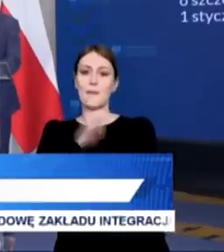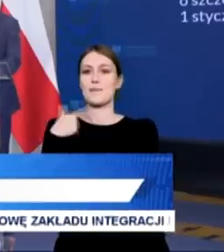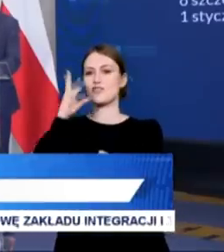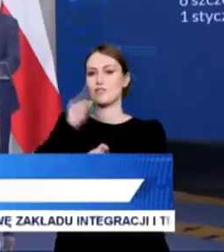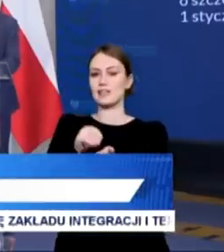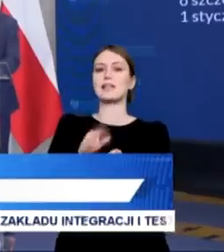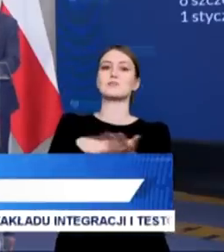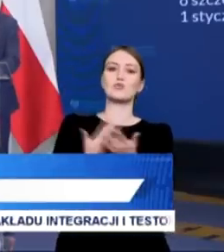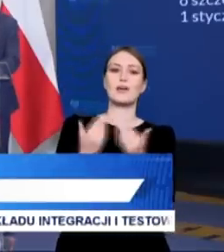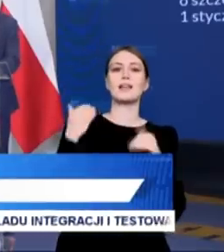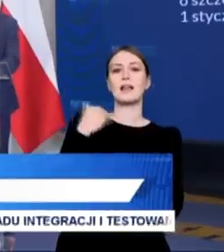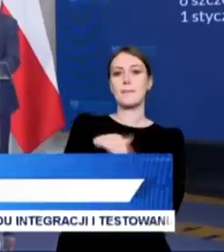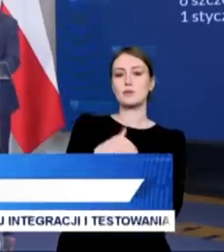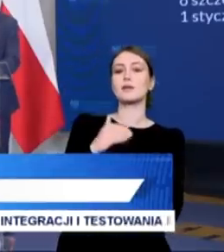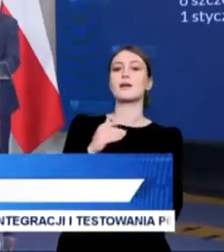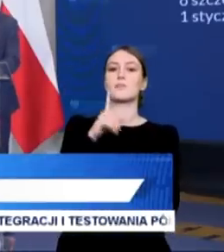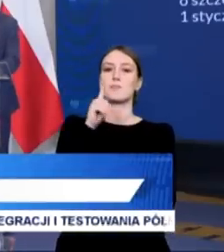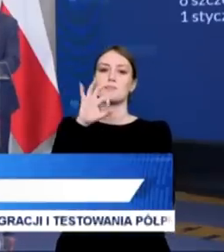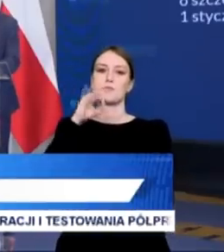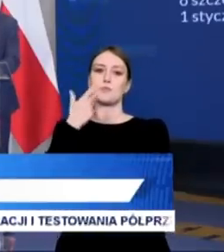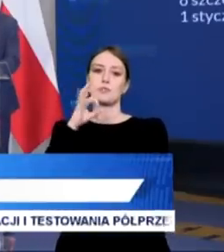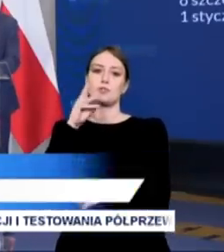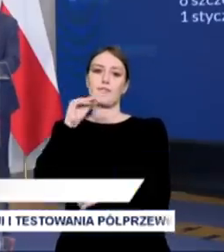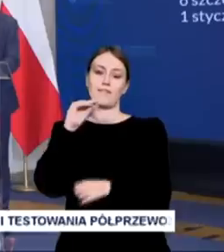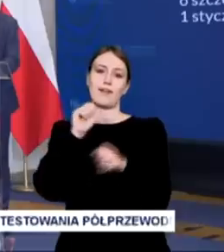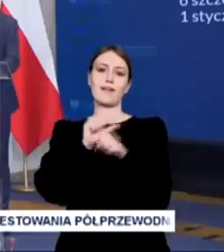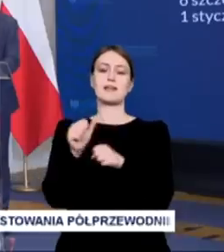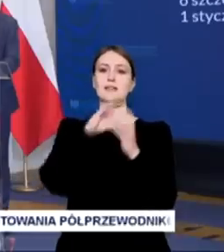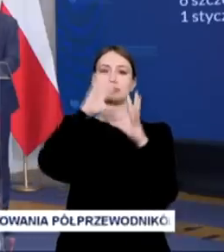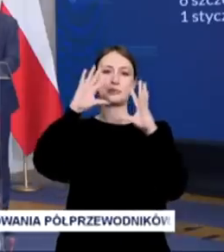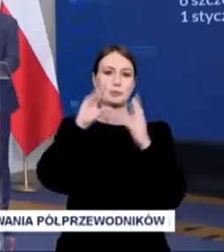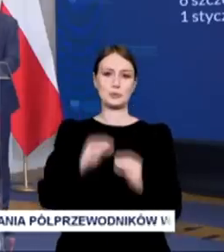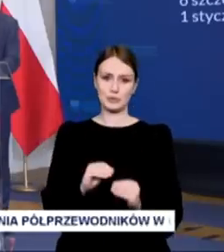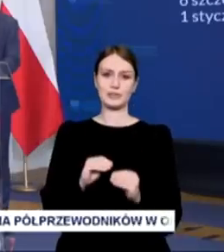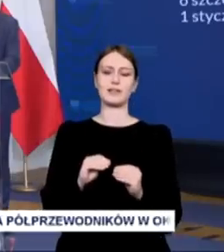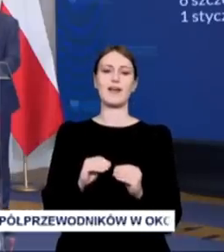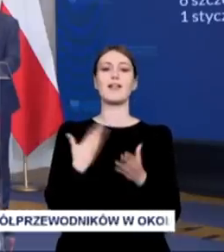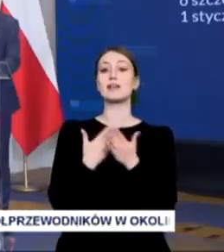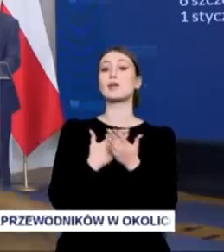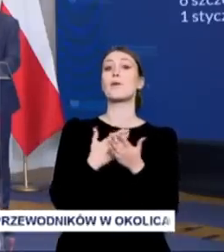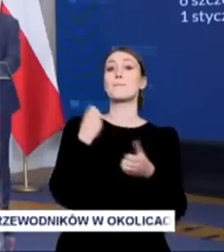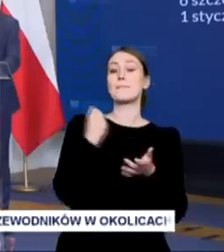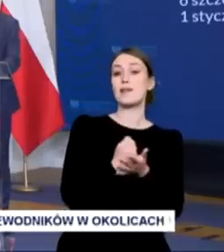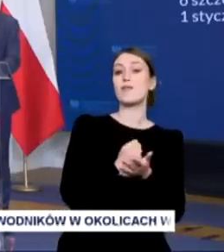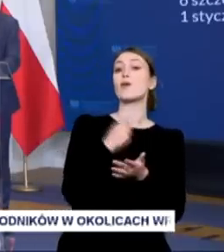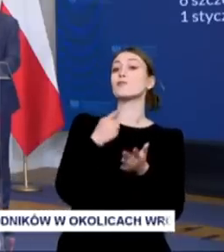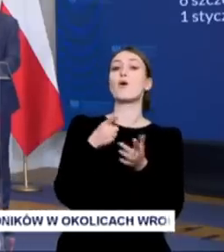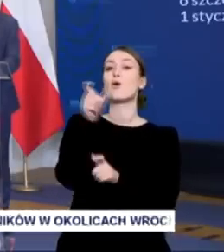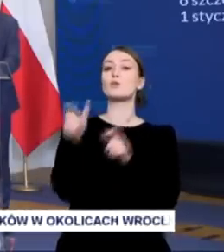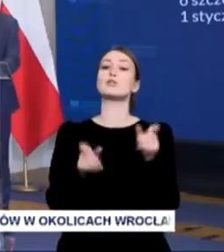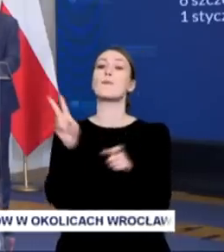świadczenia takie jak emerytury pomostowe stawały się świadczeniami wygasającymi, gdyż prawo do nich miały osoby,